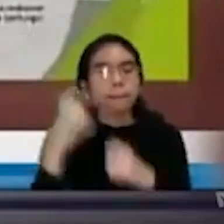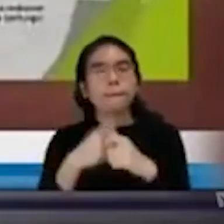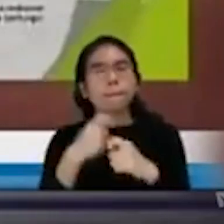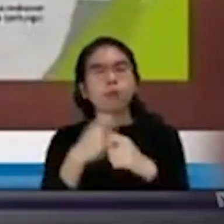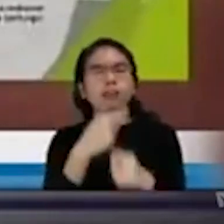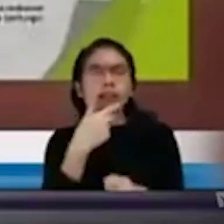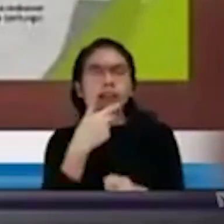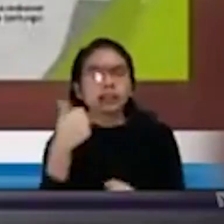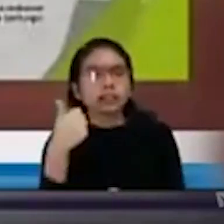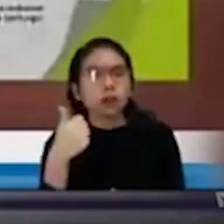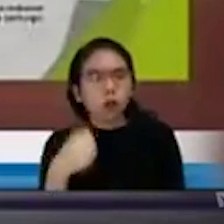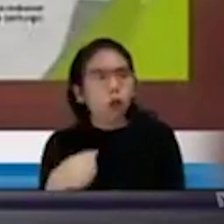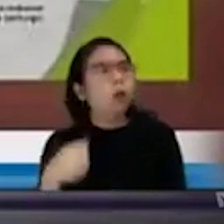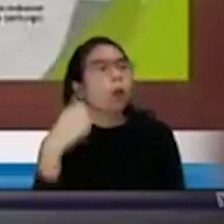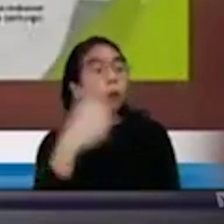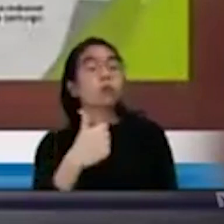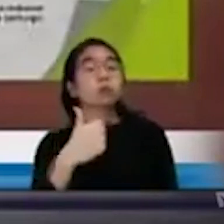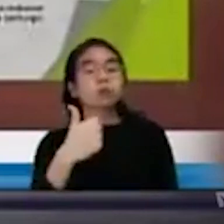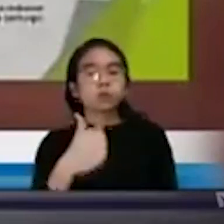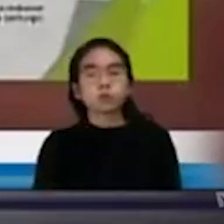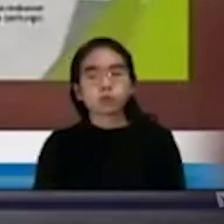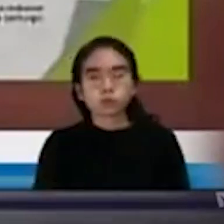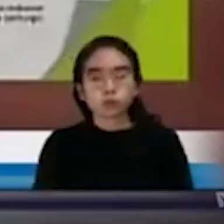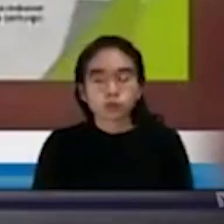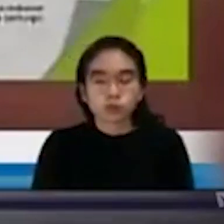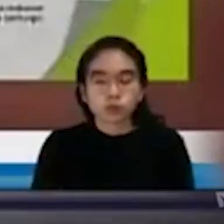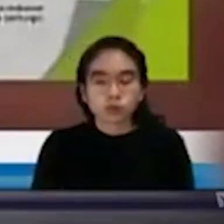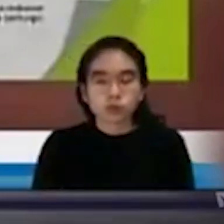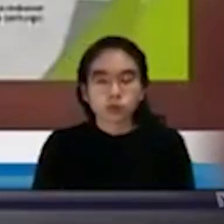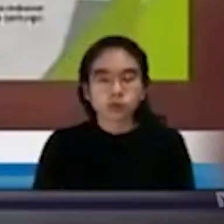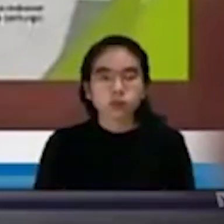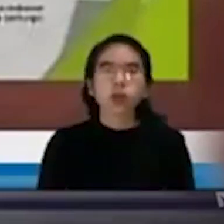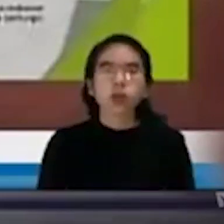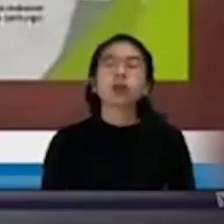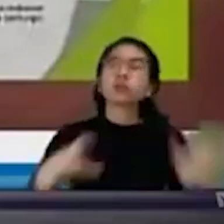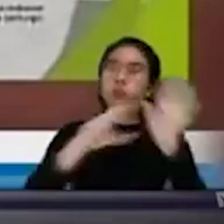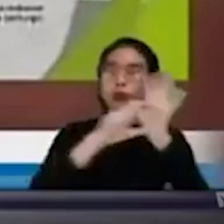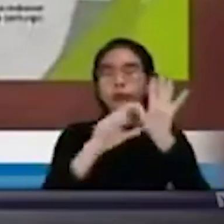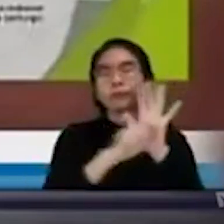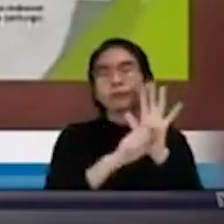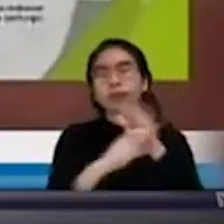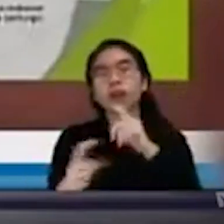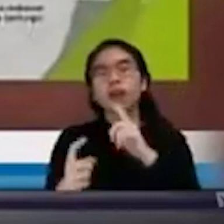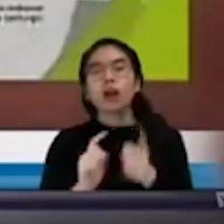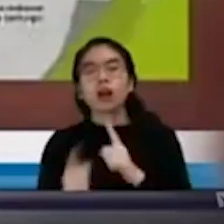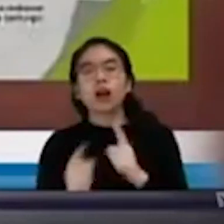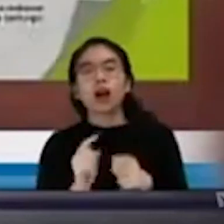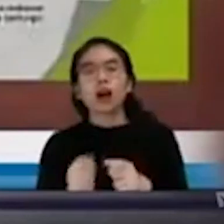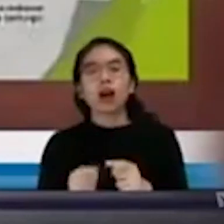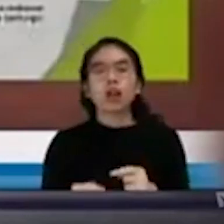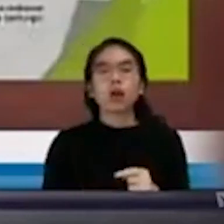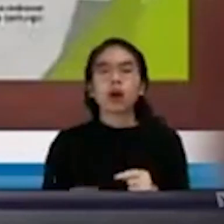membuat makanan dari bumbu cabai saja, kalau hanya bumbu itu saja tanpa garam, akan